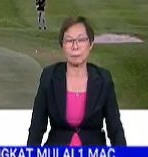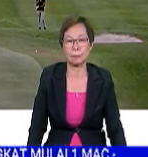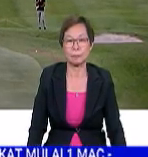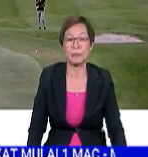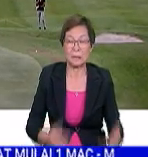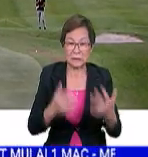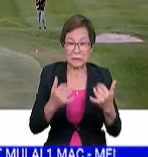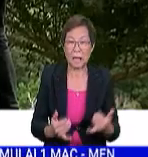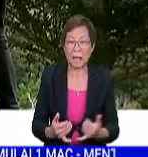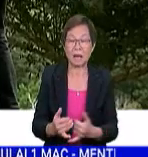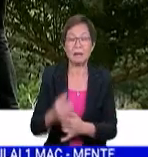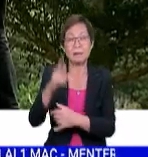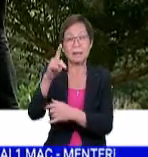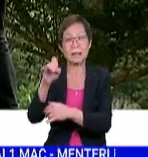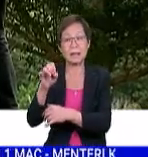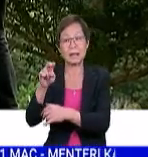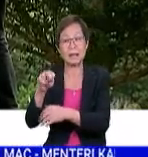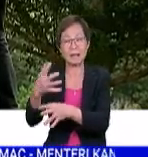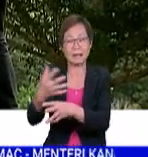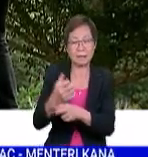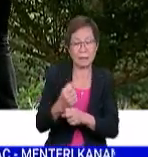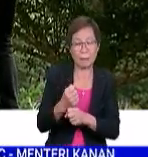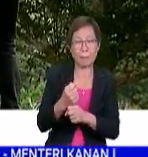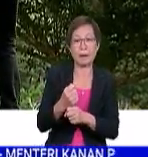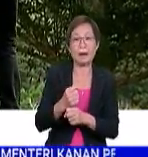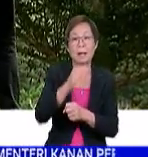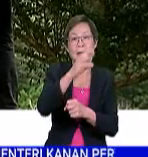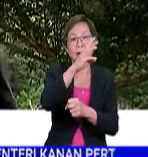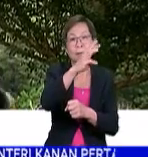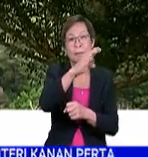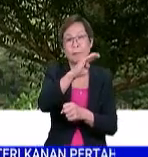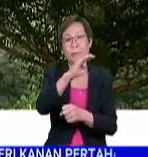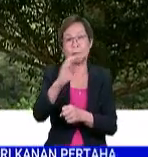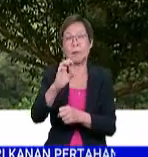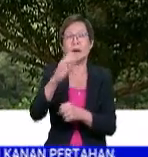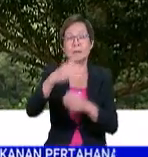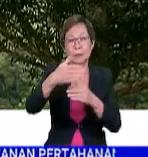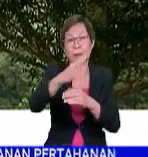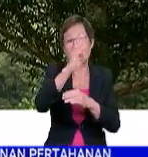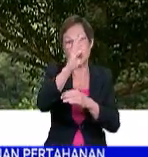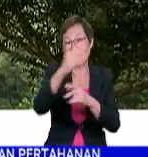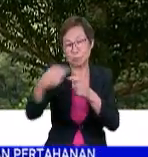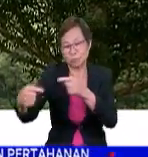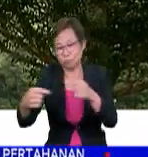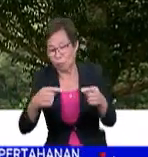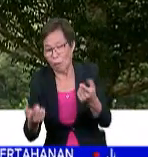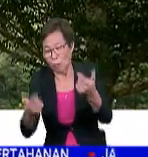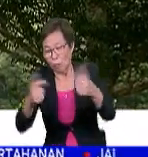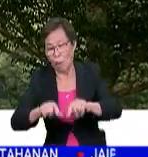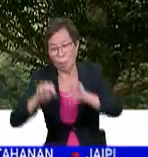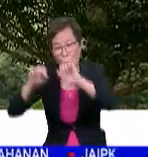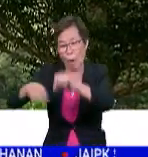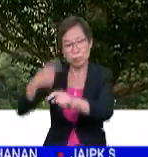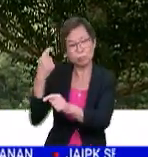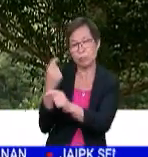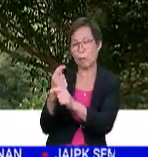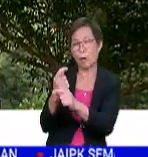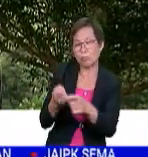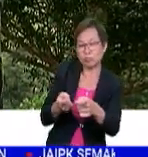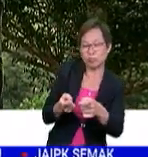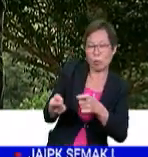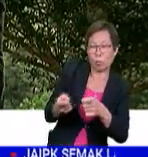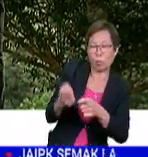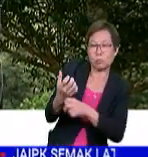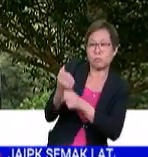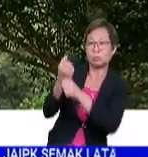ketika ini kenway telah mengumpat ratus sembilan puluh pukulan selepas 6 saingan berlangsung sekaligus membolehkan kekal mendominasi